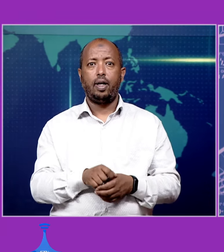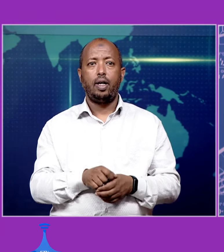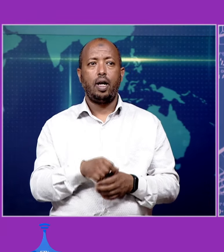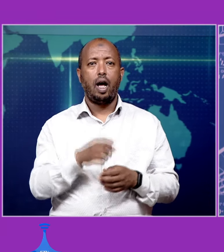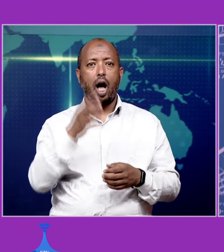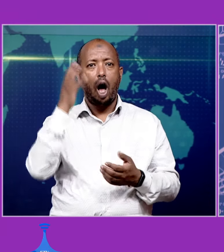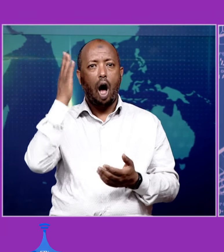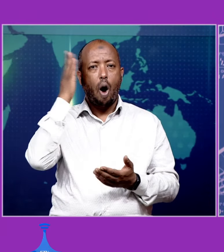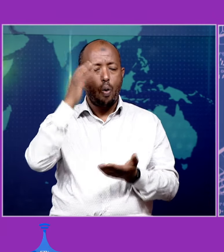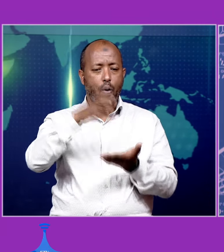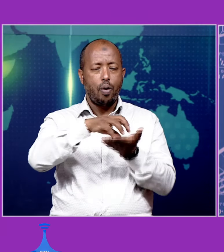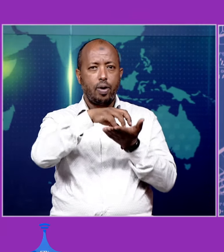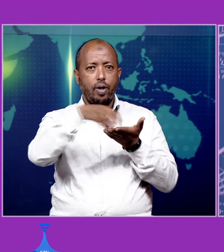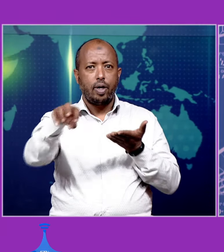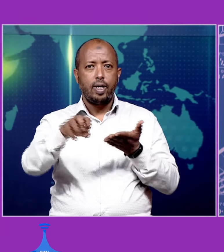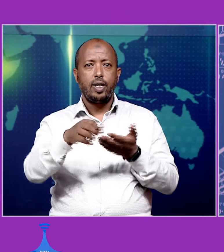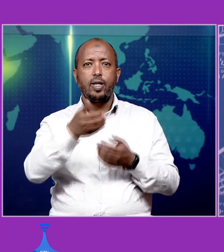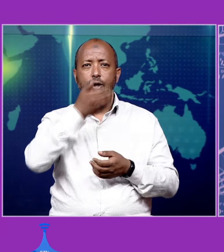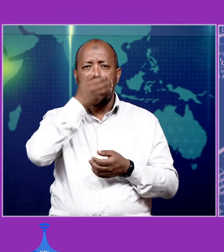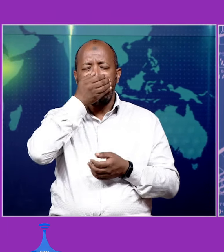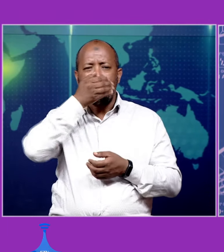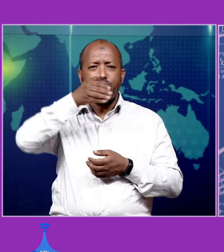ለመነጠል፣ ለማመቅ፣